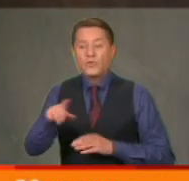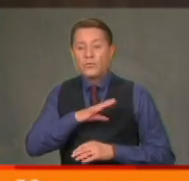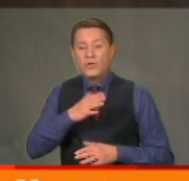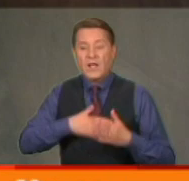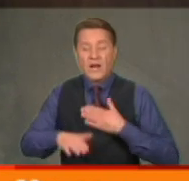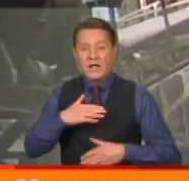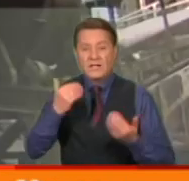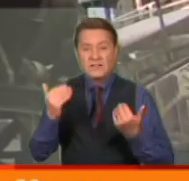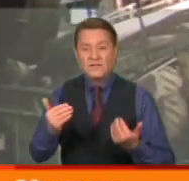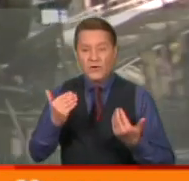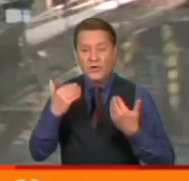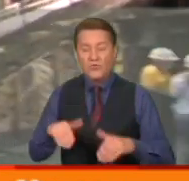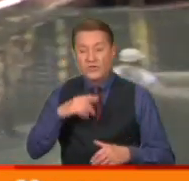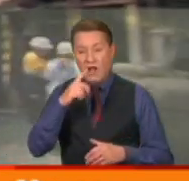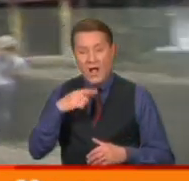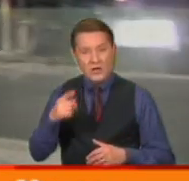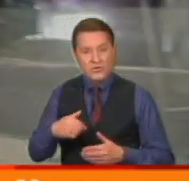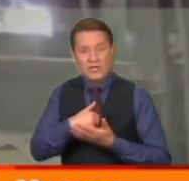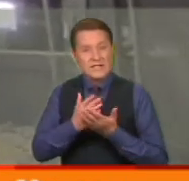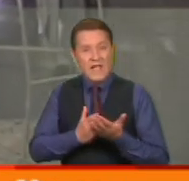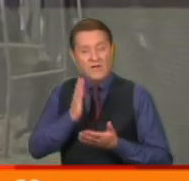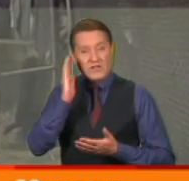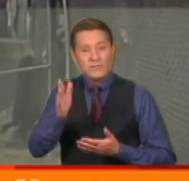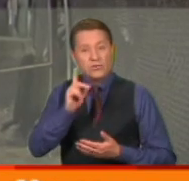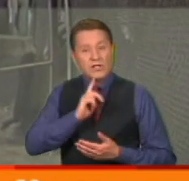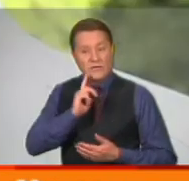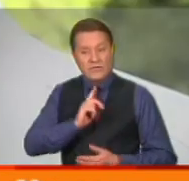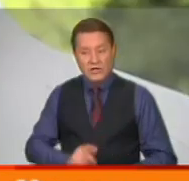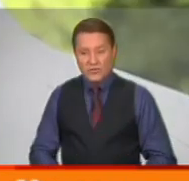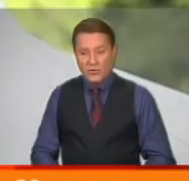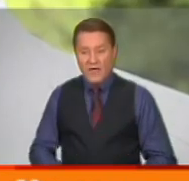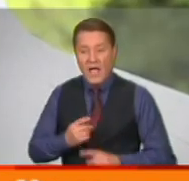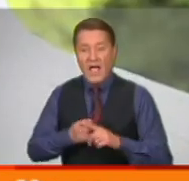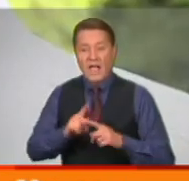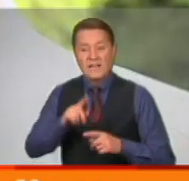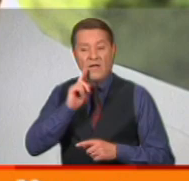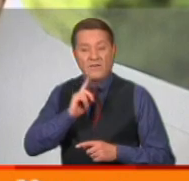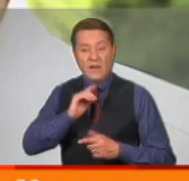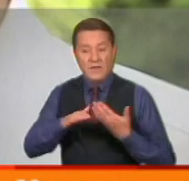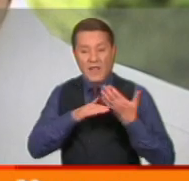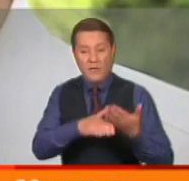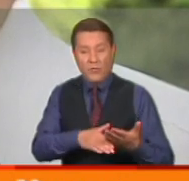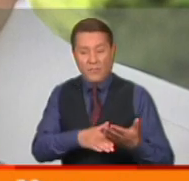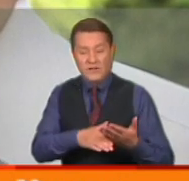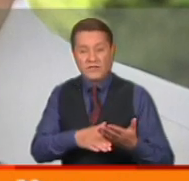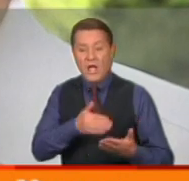раді. Сьогодні вже, кажуть, сервіс буде доступний тимчасово. Це временная помощь, І що